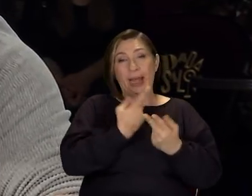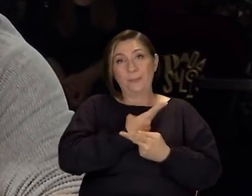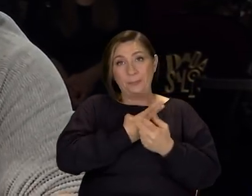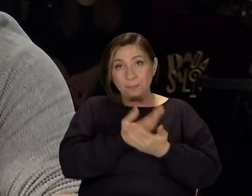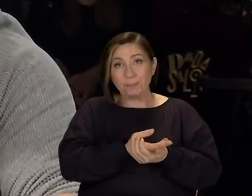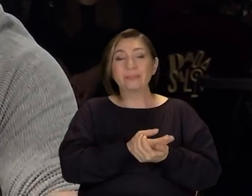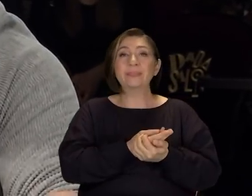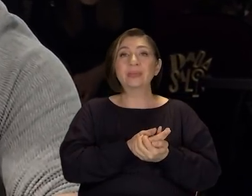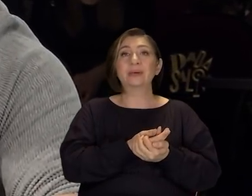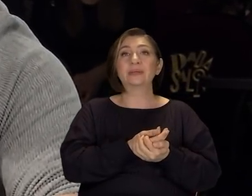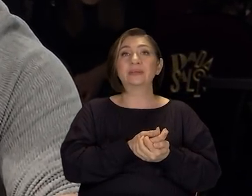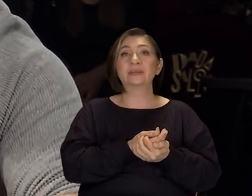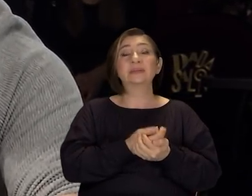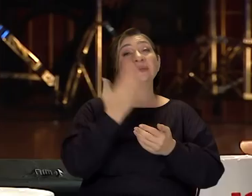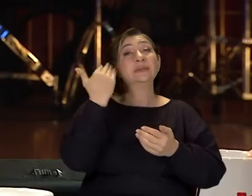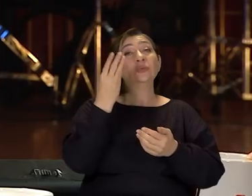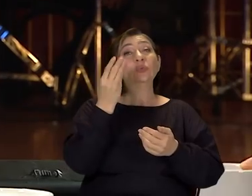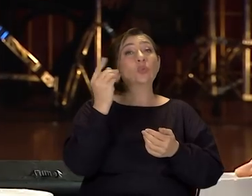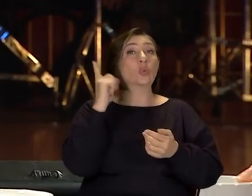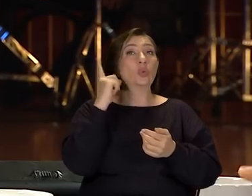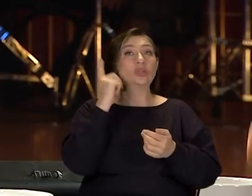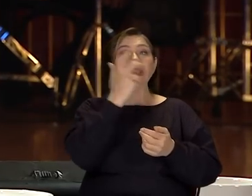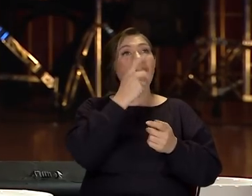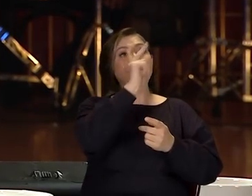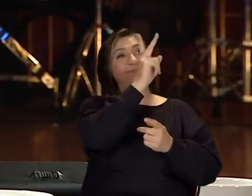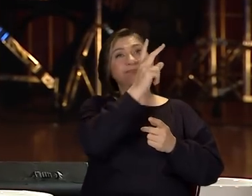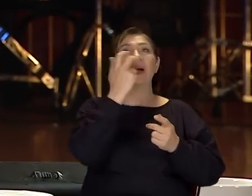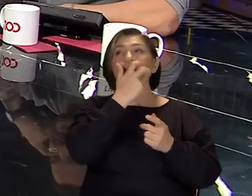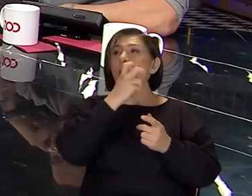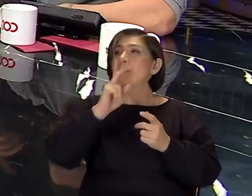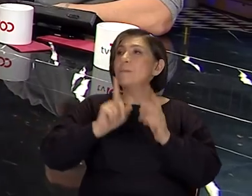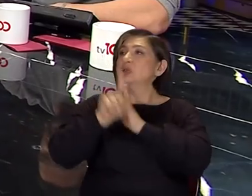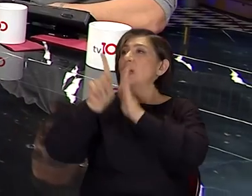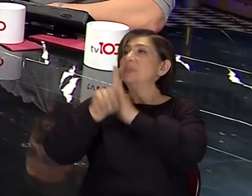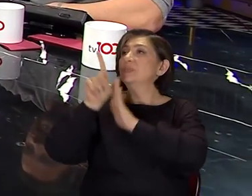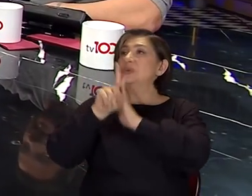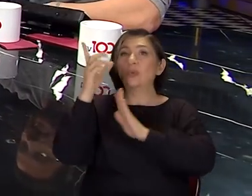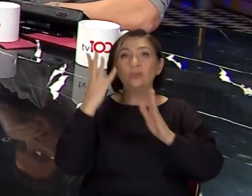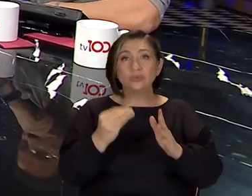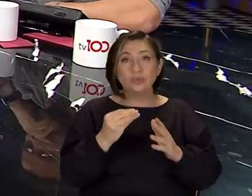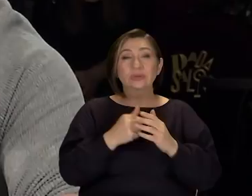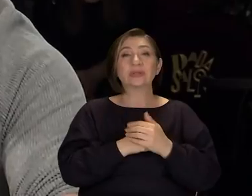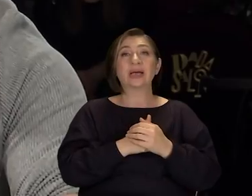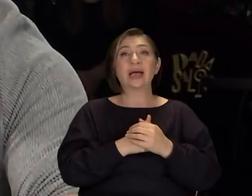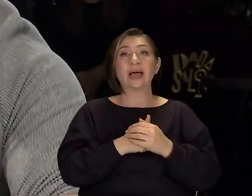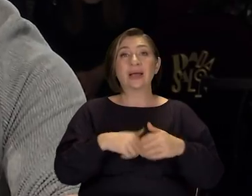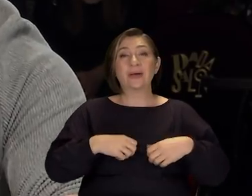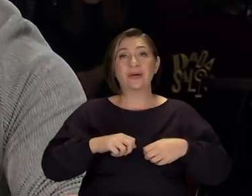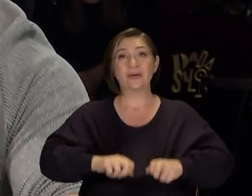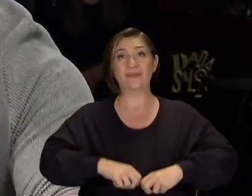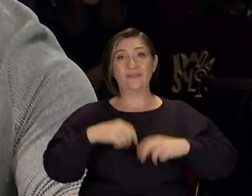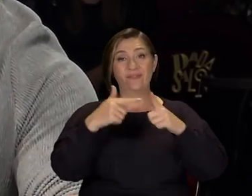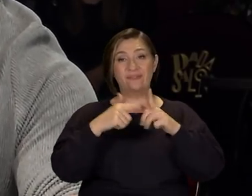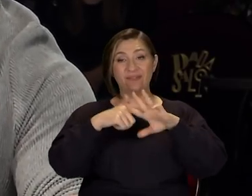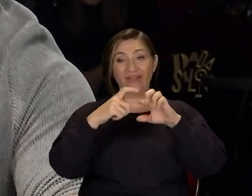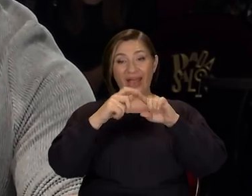abi. Yani zamanında çok ünlü solistlerin söylediği ve çok iyi yerlere gelmiş şarkı. İşte Ağaç da söylemişti Arda Sıradayı falan. Evet. Ferhat Göçer